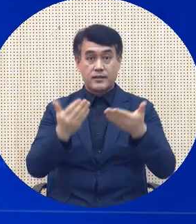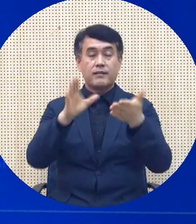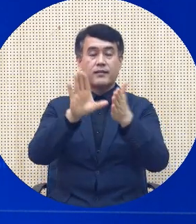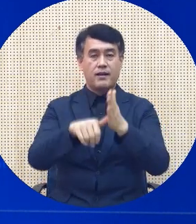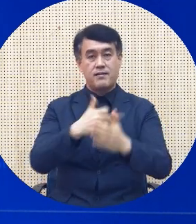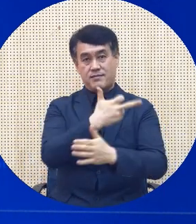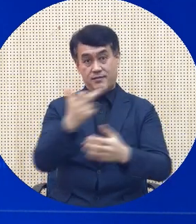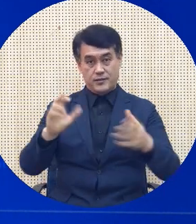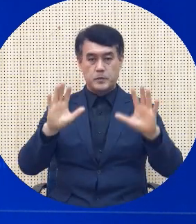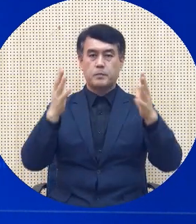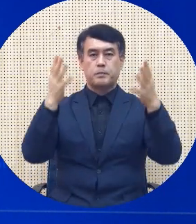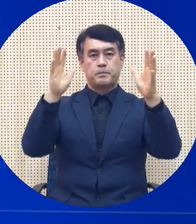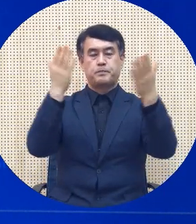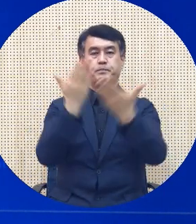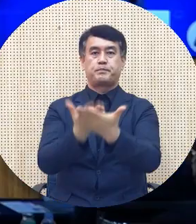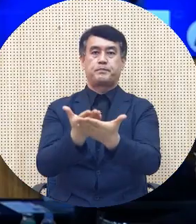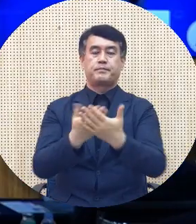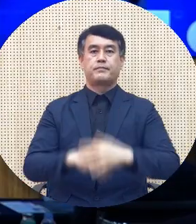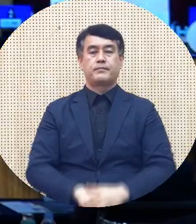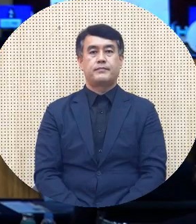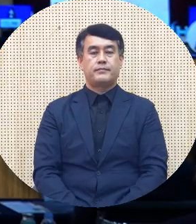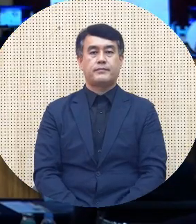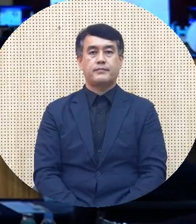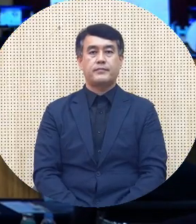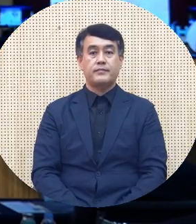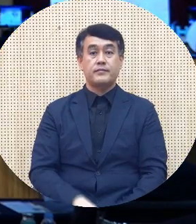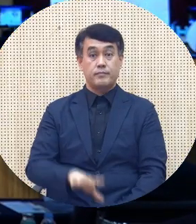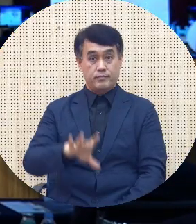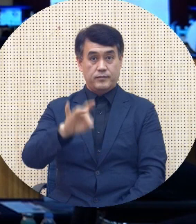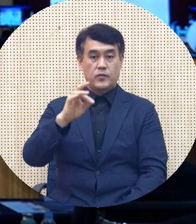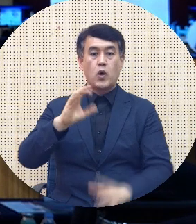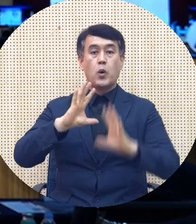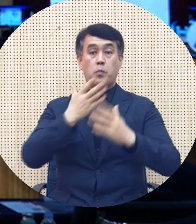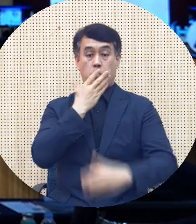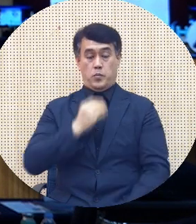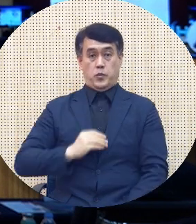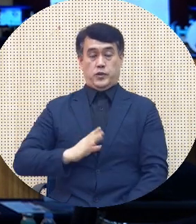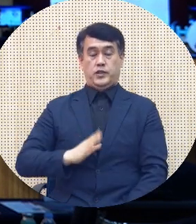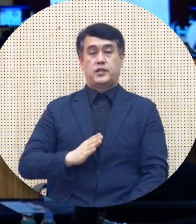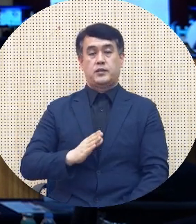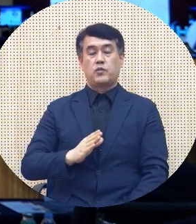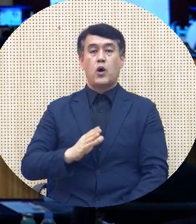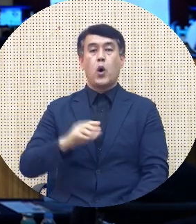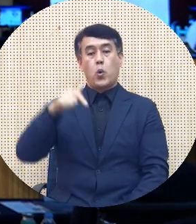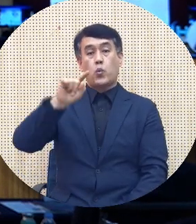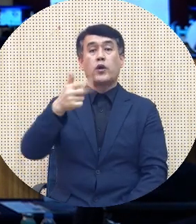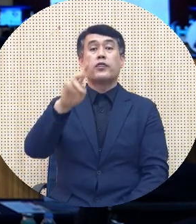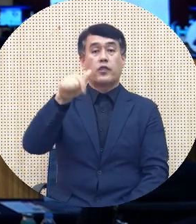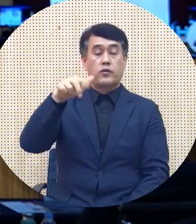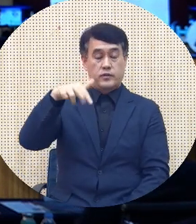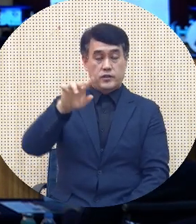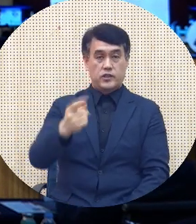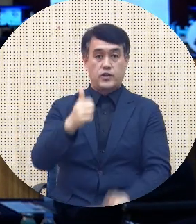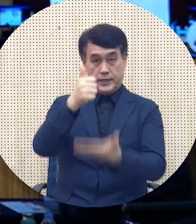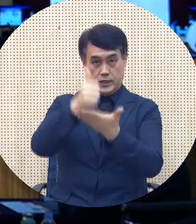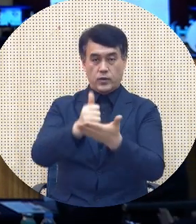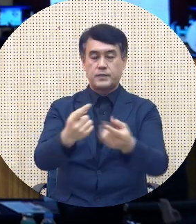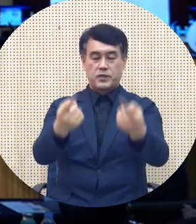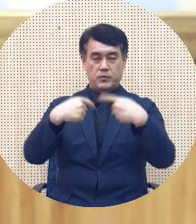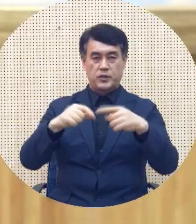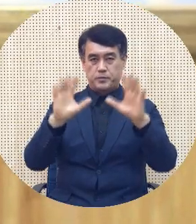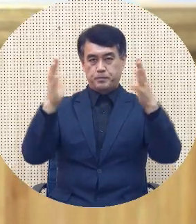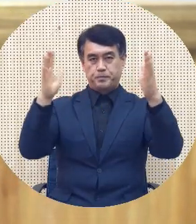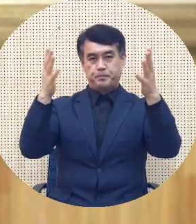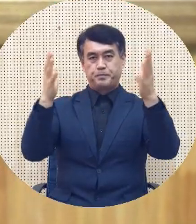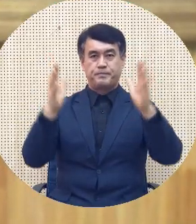때마다 큰 박수로 환영해 주시기 바랍니다. 먼저 보건복지부 권덕철 장관님 참석해 주셨습니다. 박수